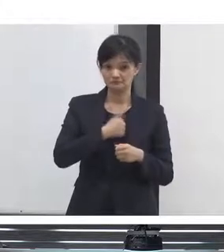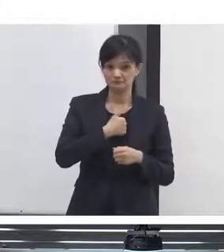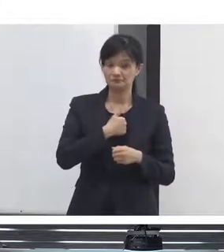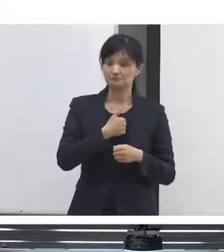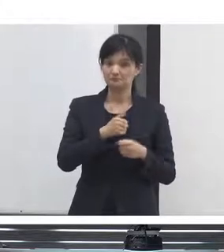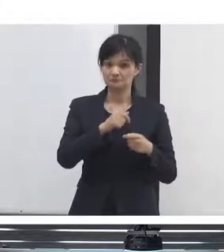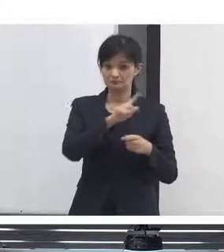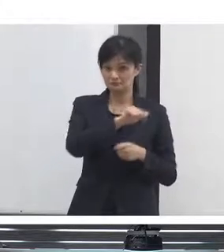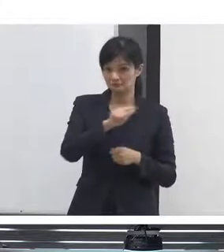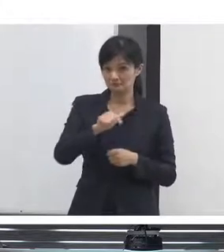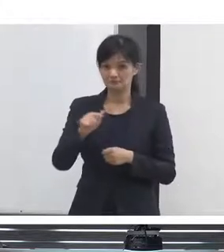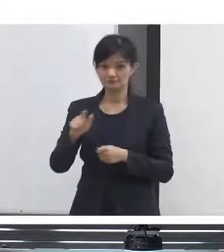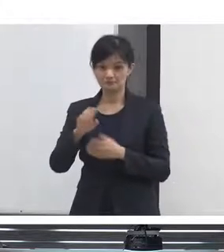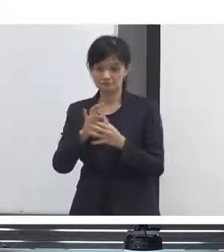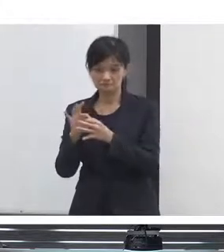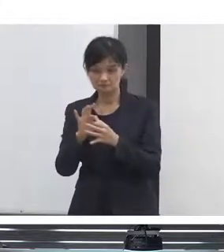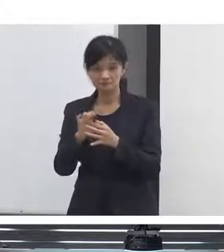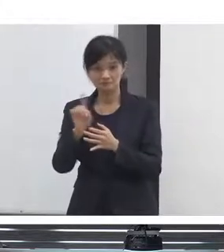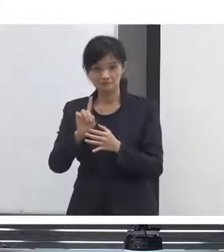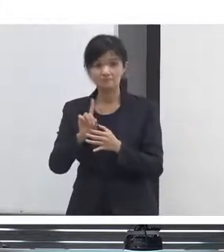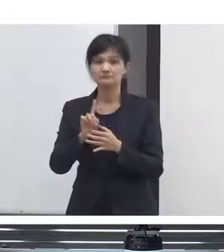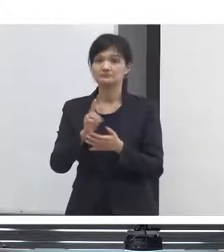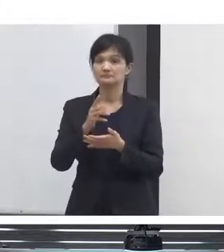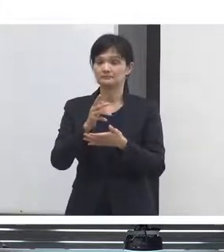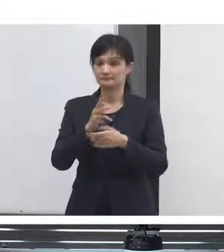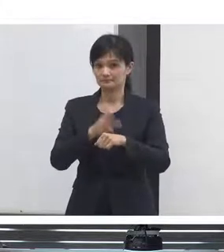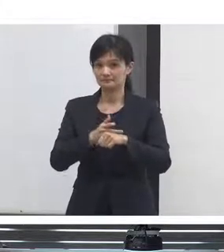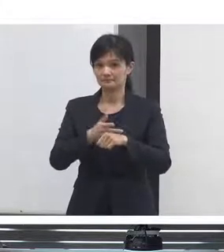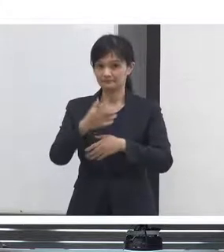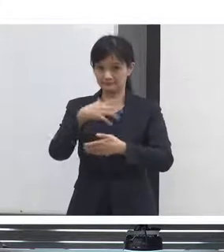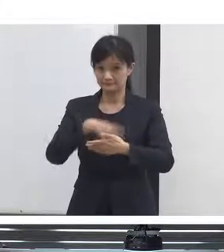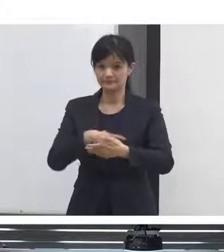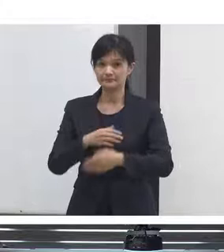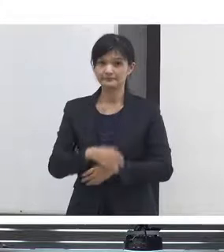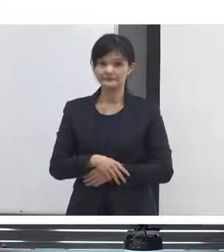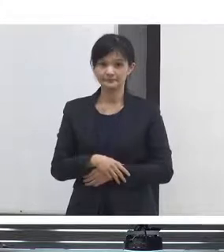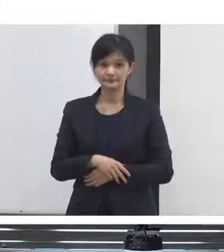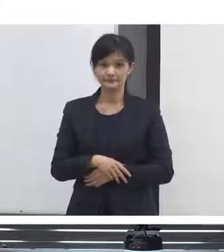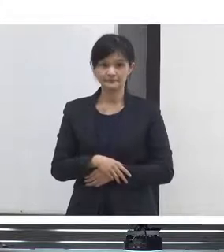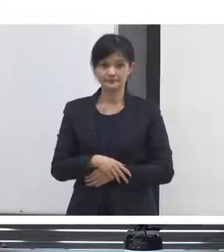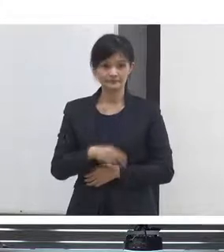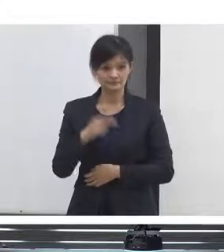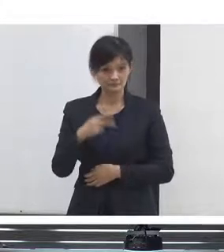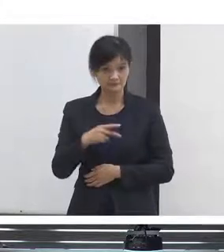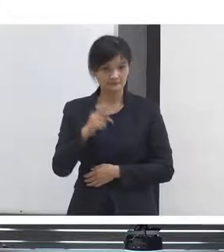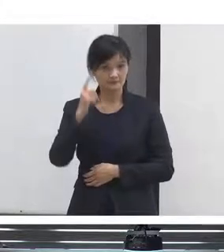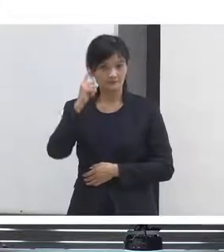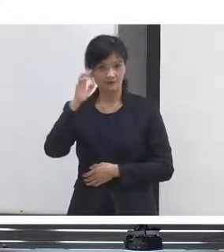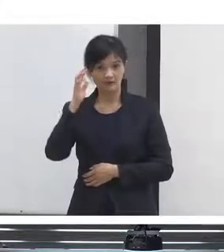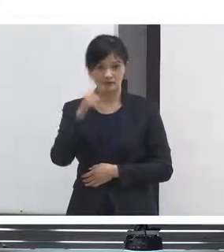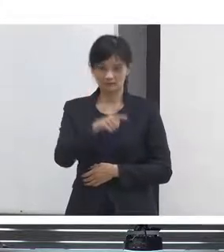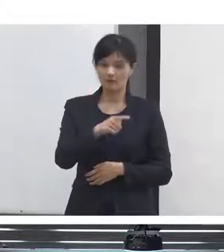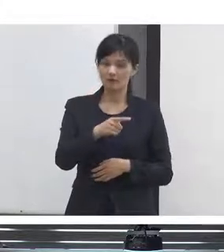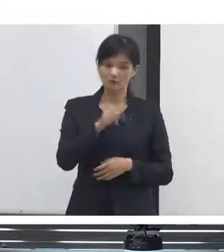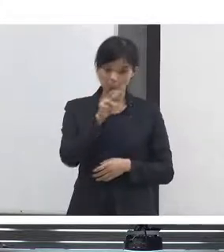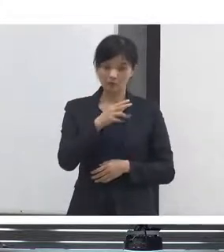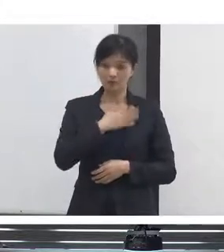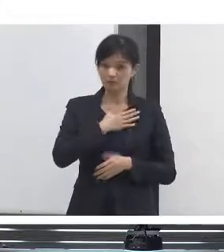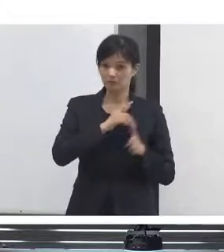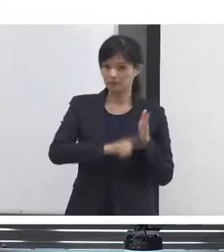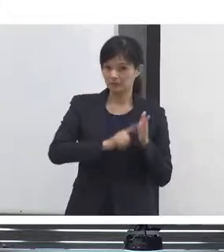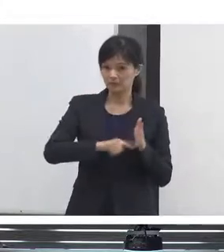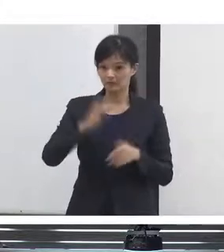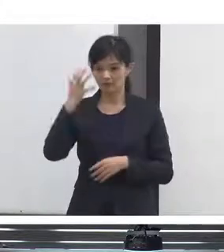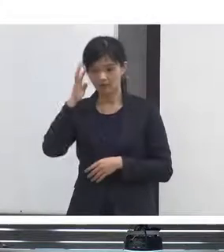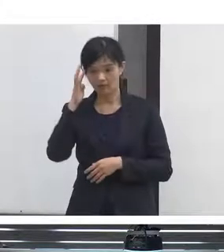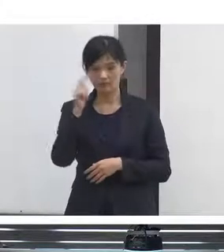成的一个资料空间。那它用易于了解的领域模式去取代复杂的资料模式。那复杂的资料模式就刚我们